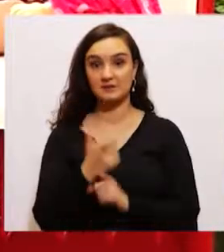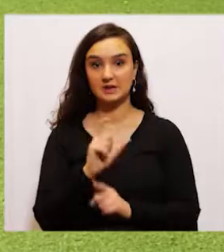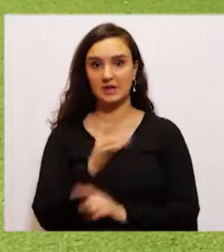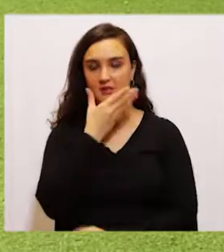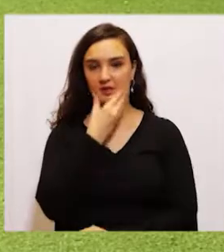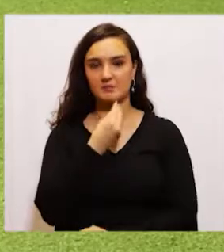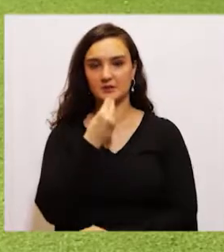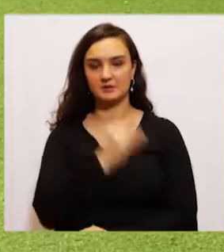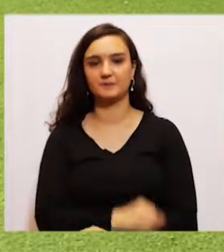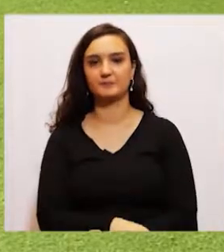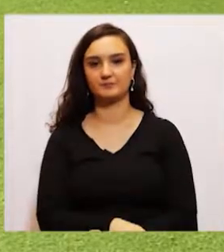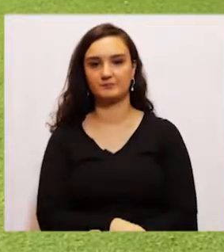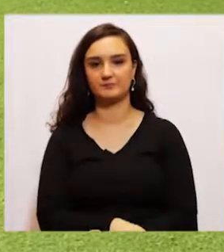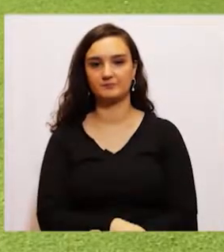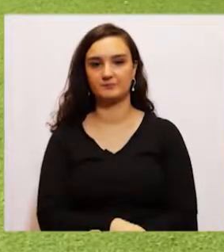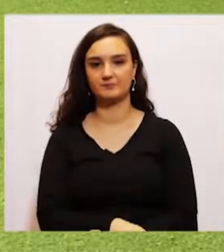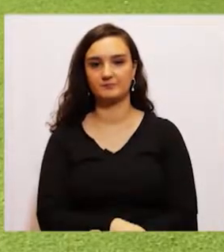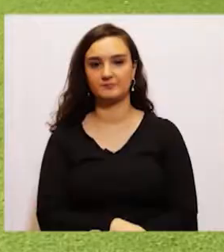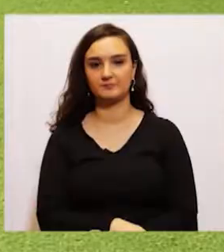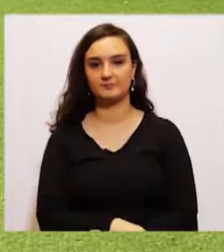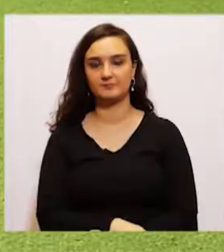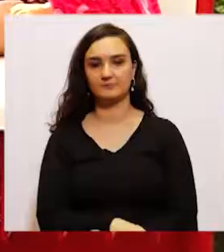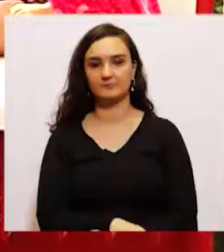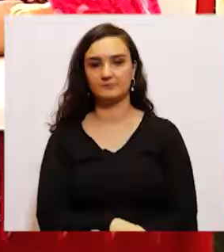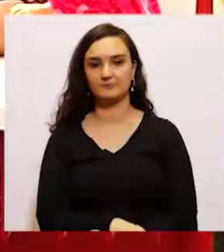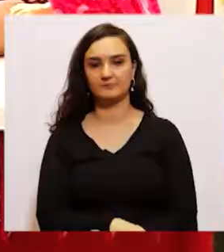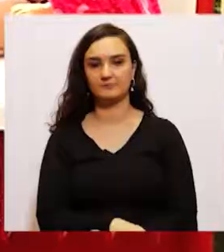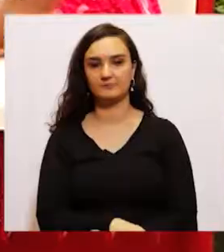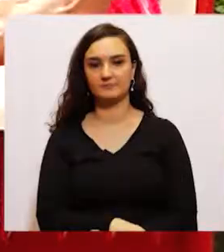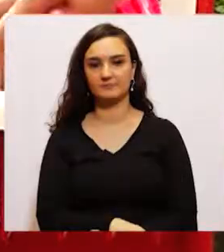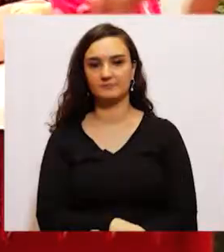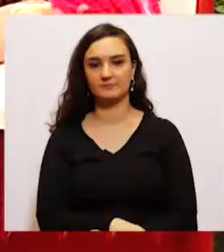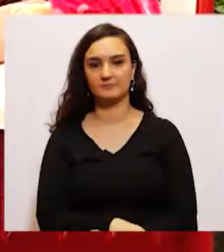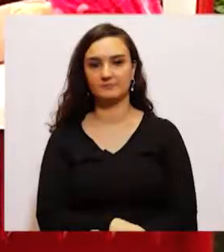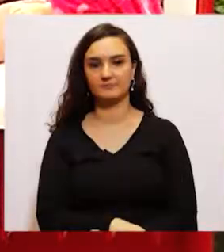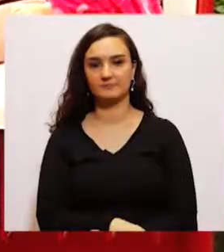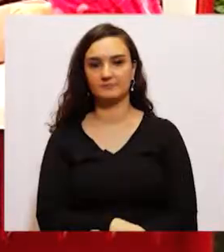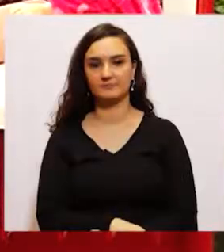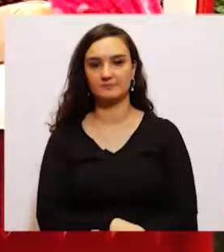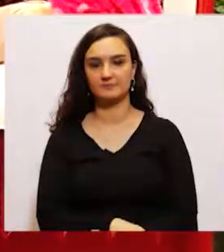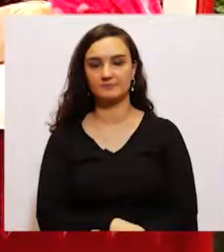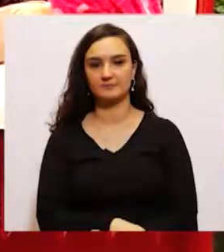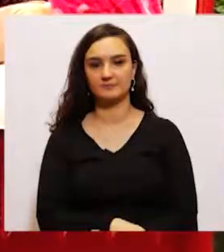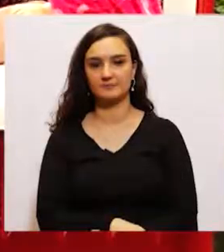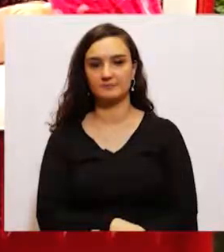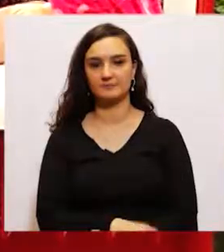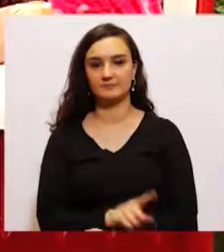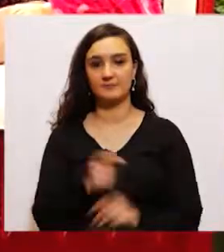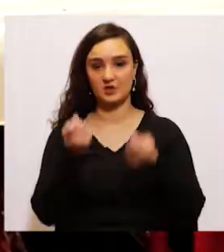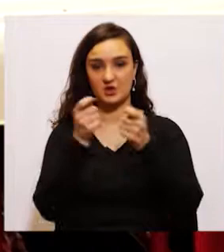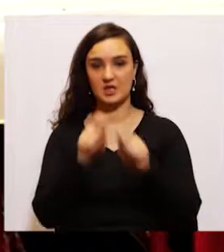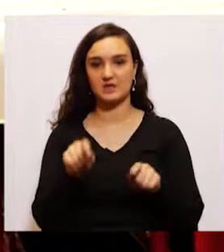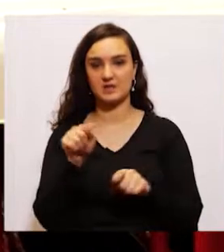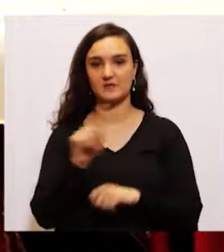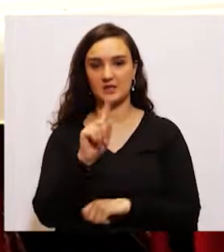ძალიან უამაზი. აი ნახე, აი. აი კიდე უკაცრავად აქ არის. აი ჩააცვი ეს